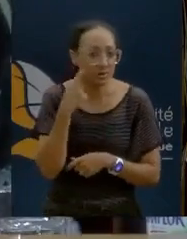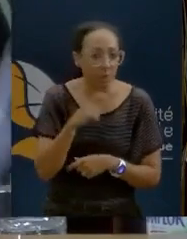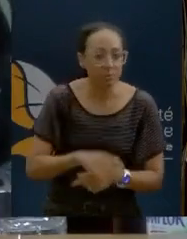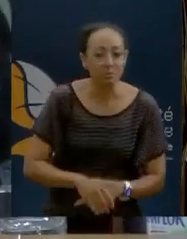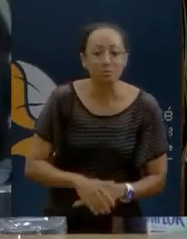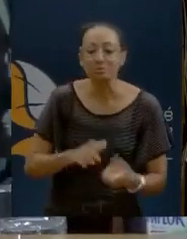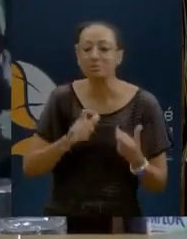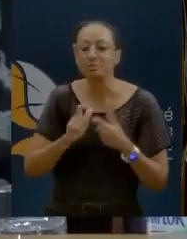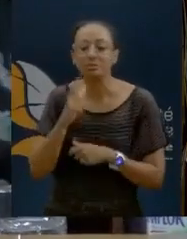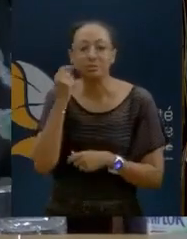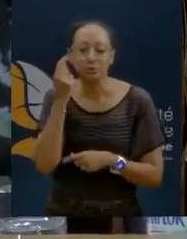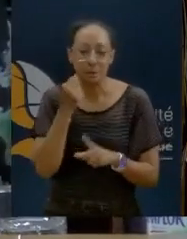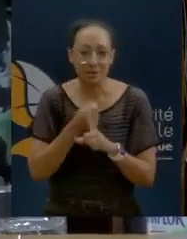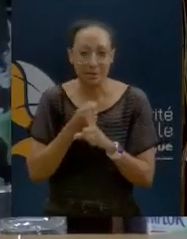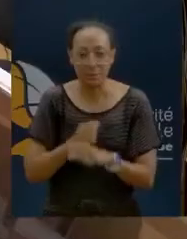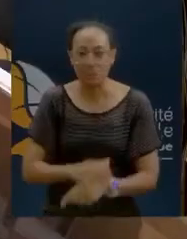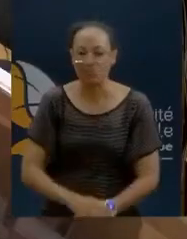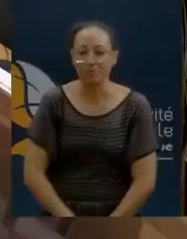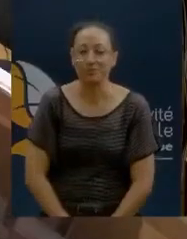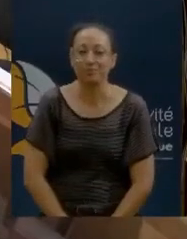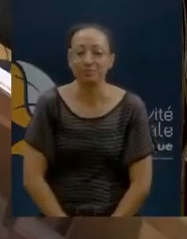Monsieur Marissette. Bien.